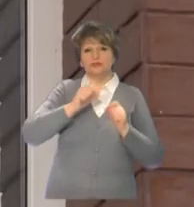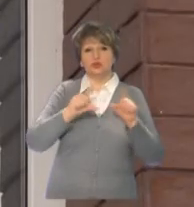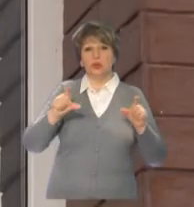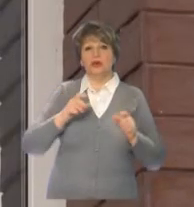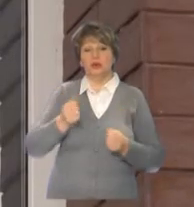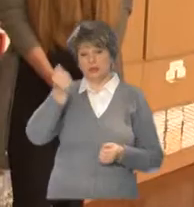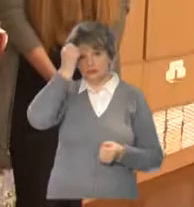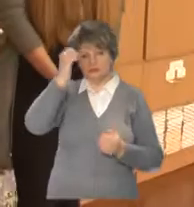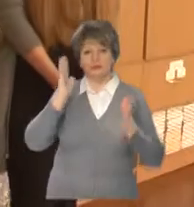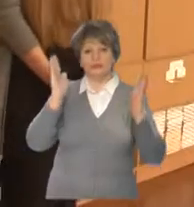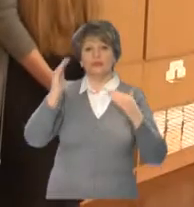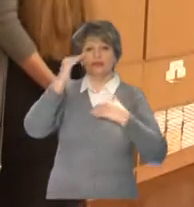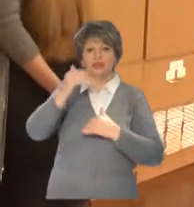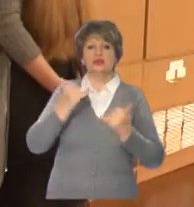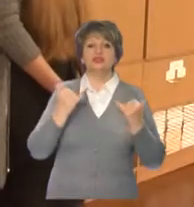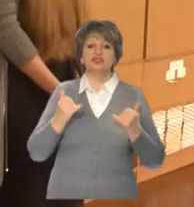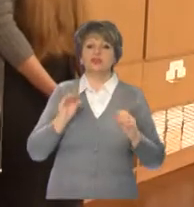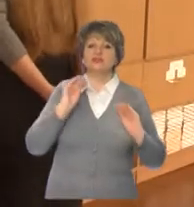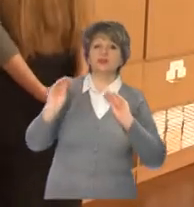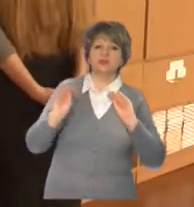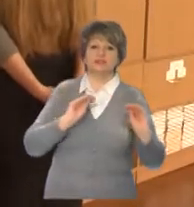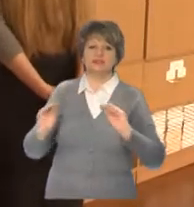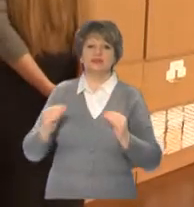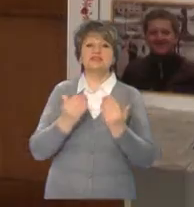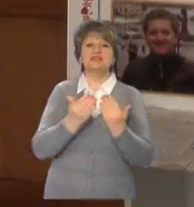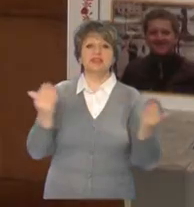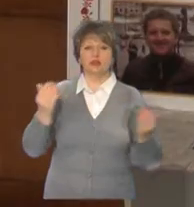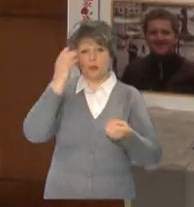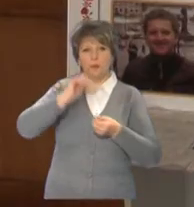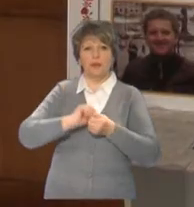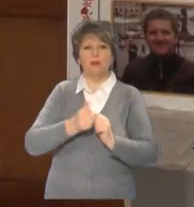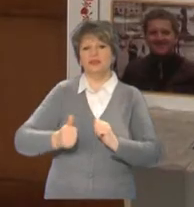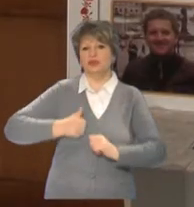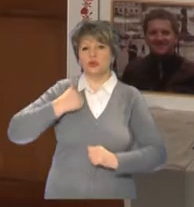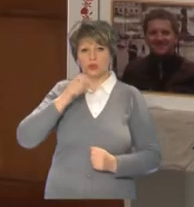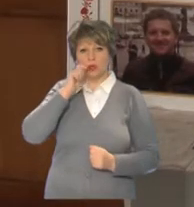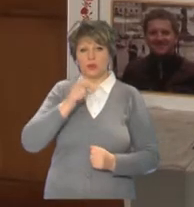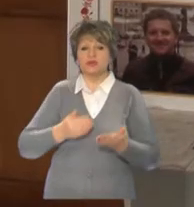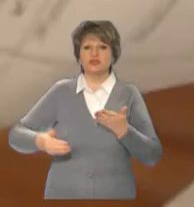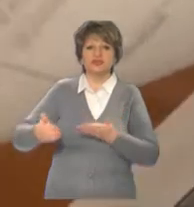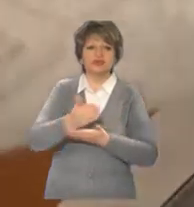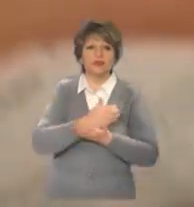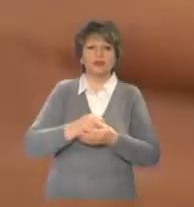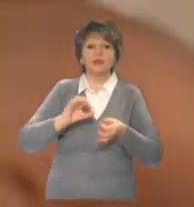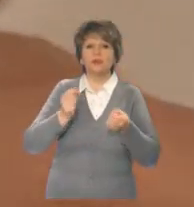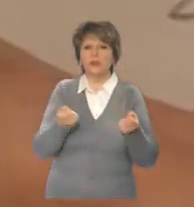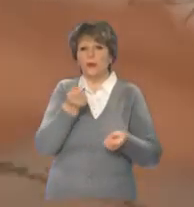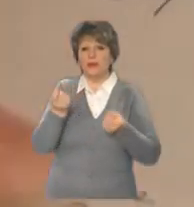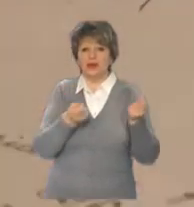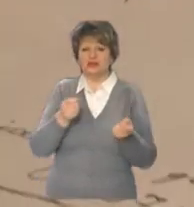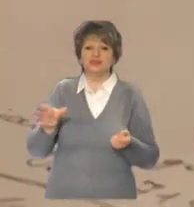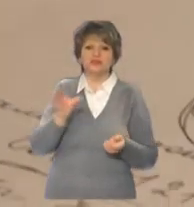дошку. Нині тут власними силами облаштовують стіну пам'яті героя України. Для цього збирають по дрібкам всю інформацію про